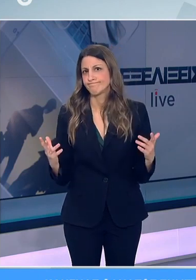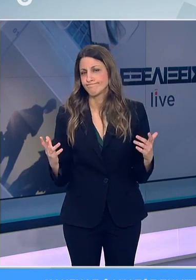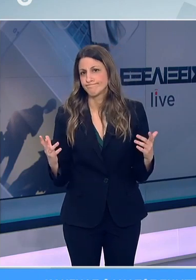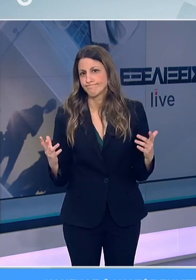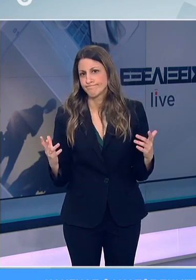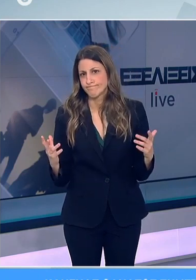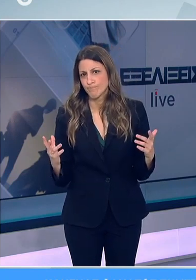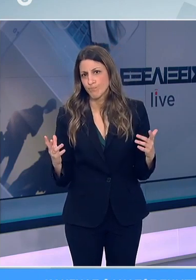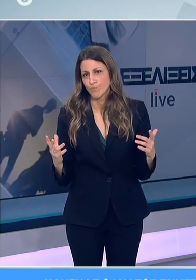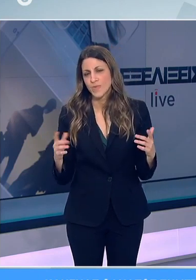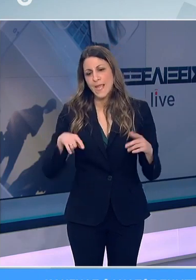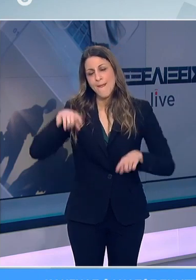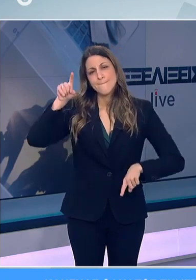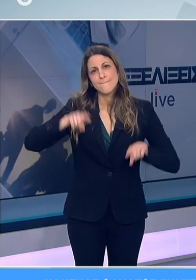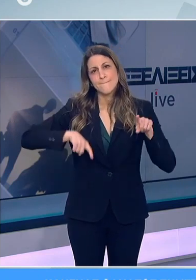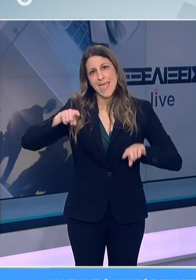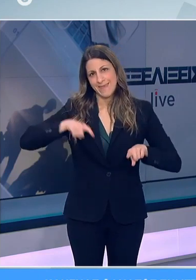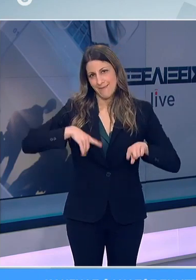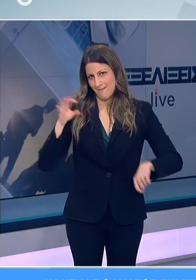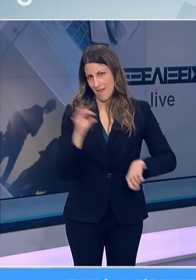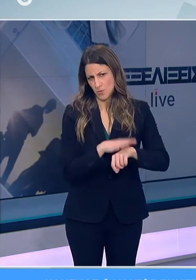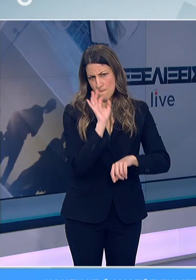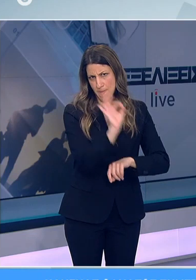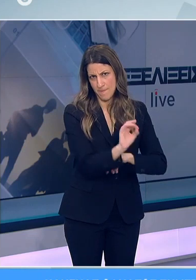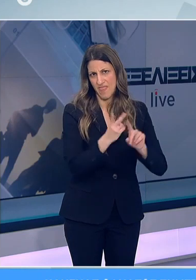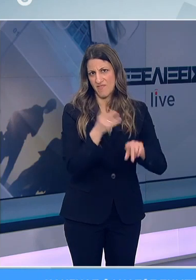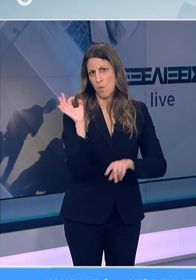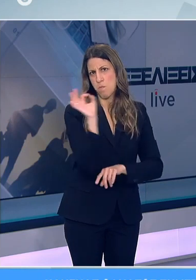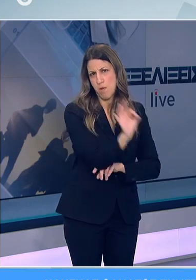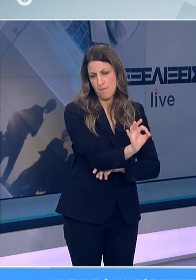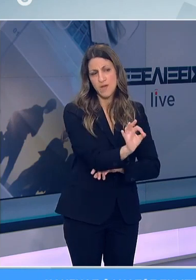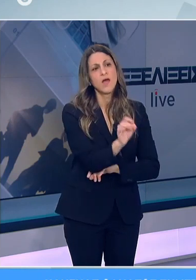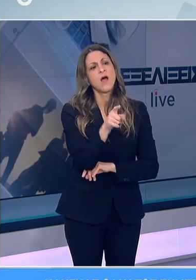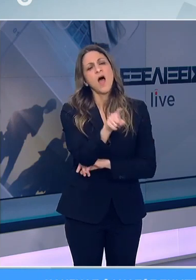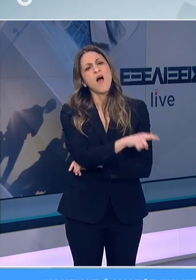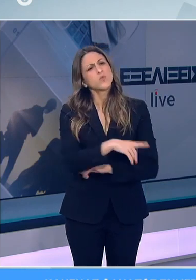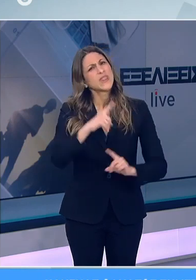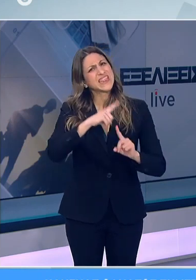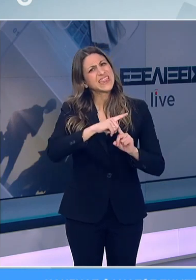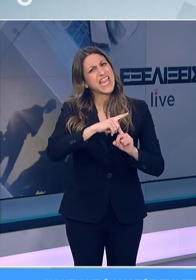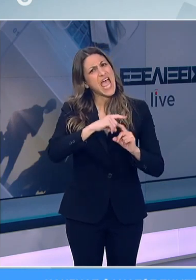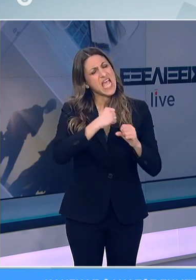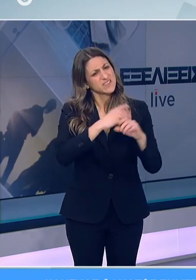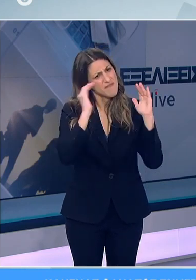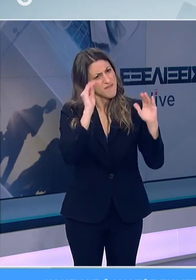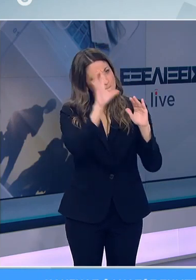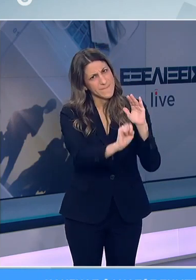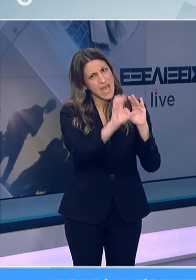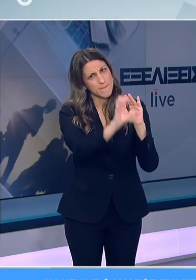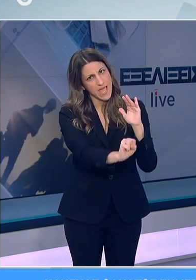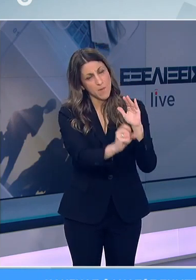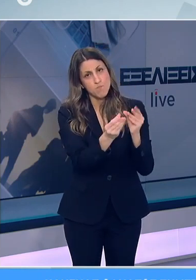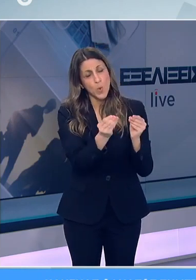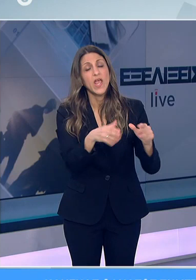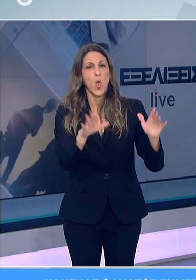εξακολουθούν να έχουν θετική παρουσία του ιού με τις εργαστηριακές, μοριακές εργαστηριακές τεχνικές για μεγάλο χρονικό διάστημα. Όχι